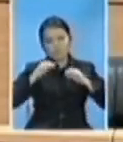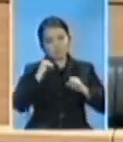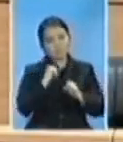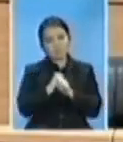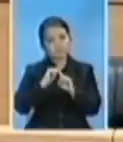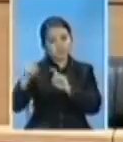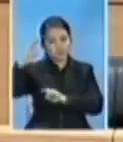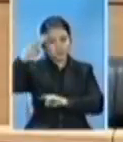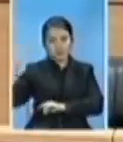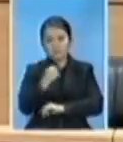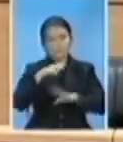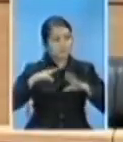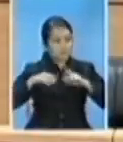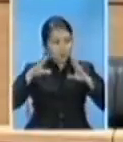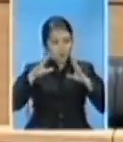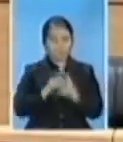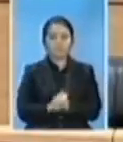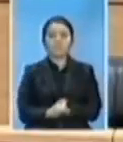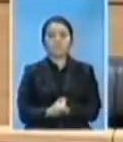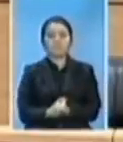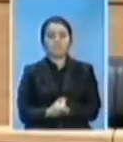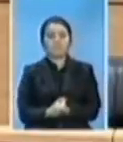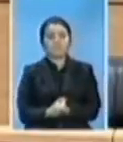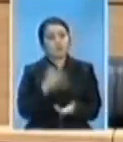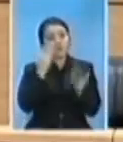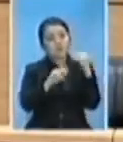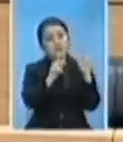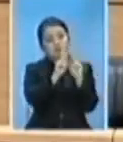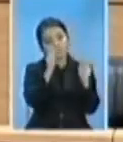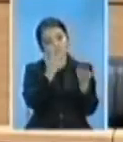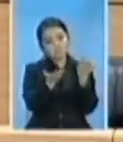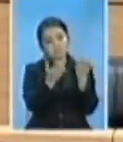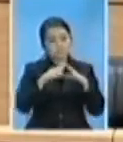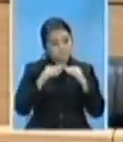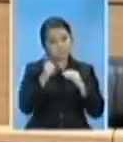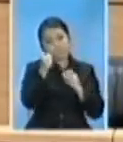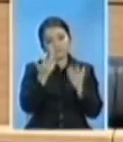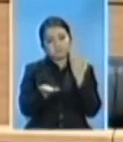ไรครับแต่ใครจะยอมคนที่นั่งบนนั้นจะยอมก็ช่วยไม่ได้นะฮะ